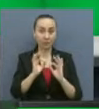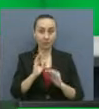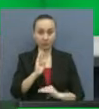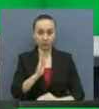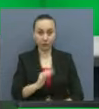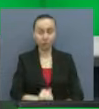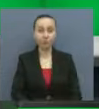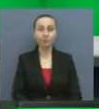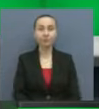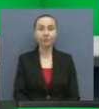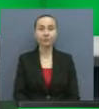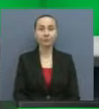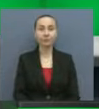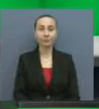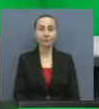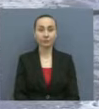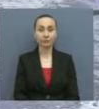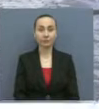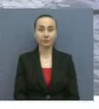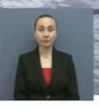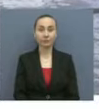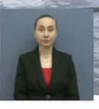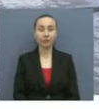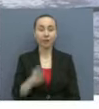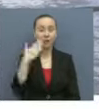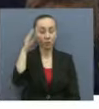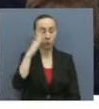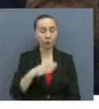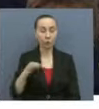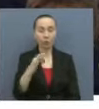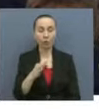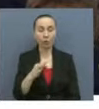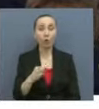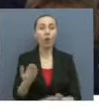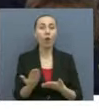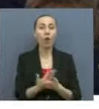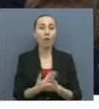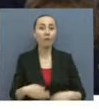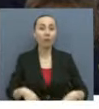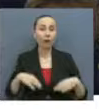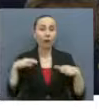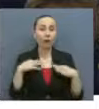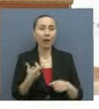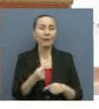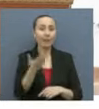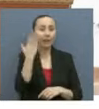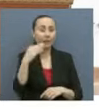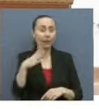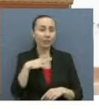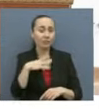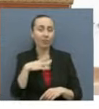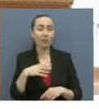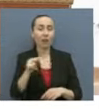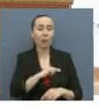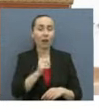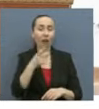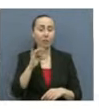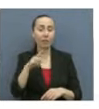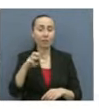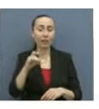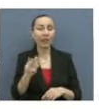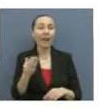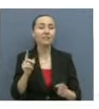коротко о самом важном. В Акмолинской области назначен новый прокурор. Где раньше работал Айдос Малыбаев и как его